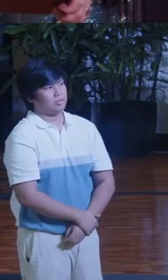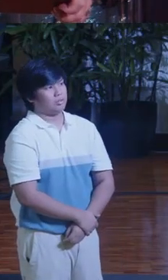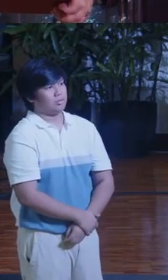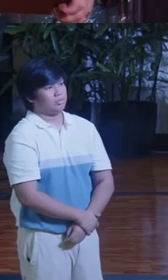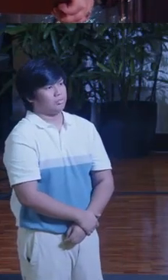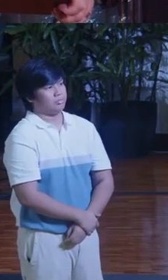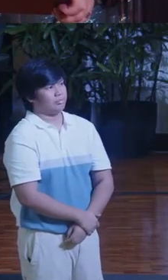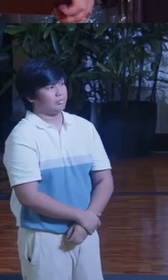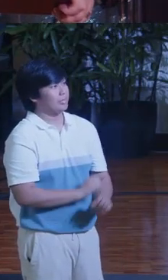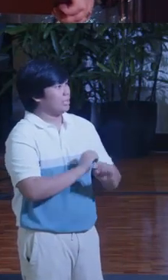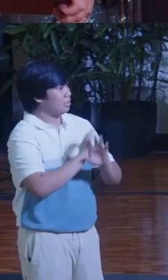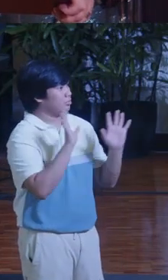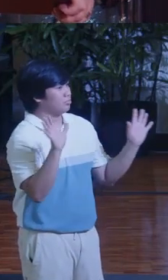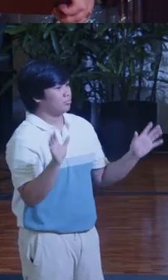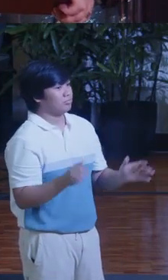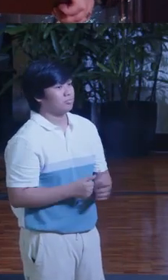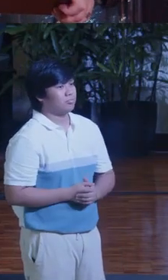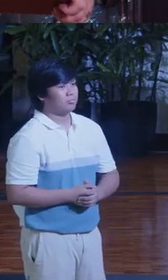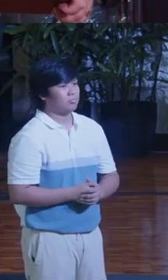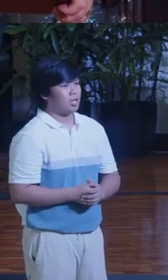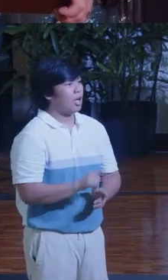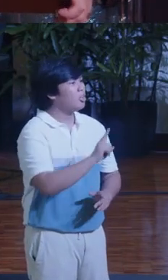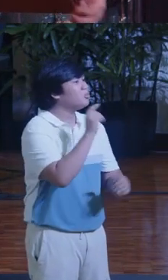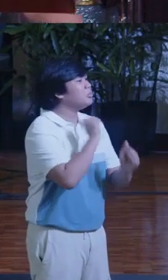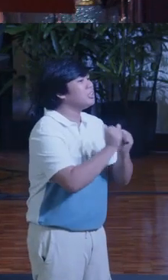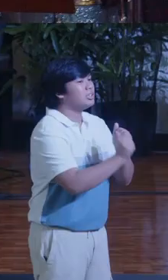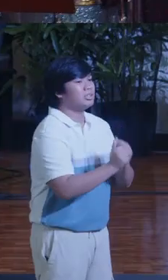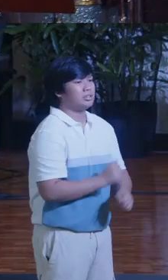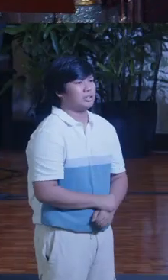Yun po ang ilustrasyon. Ano ang ibig sabihin?